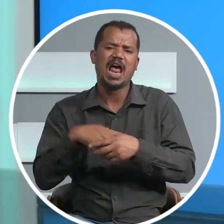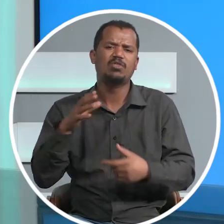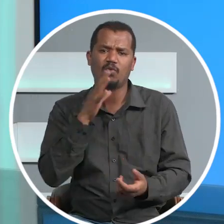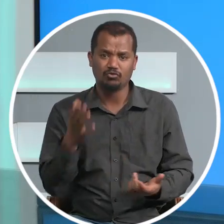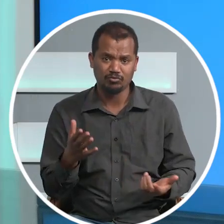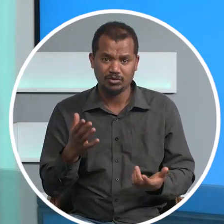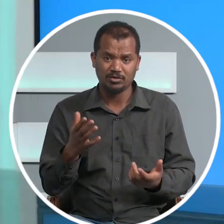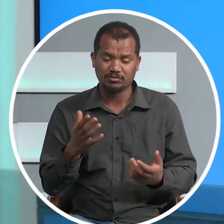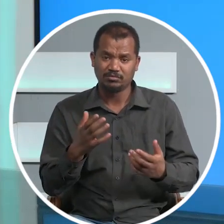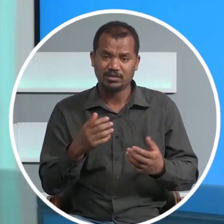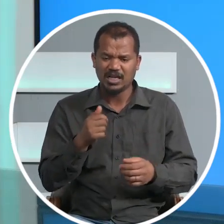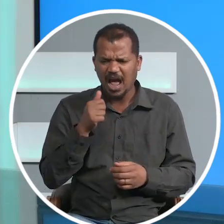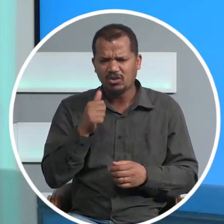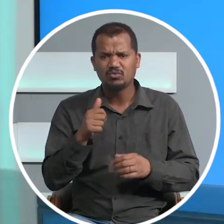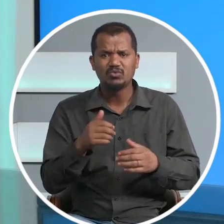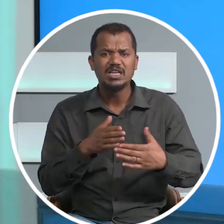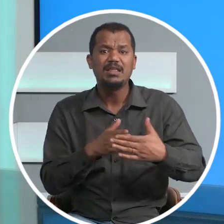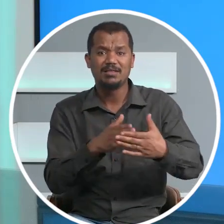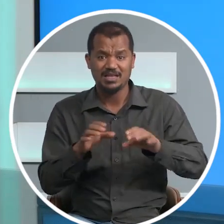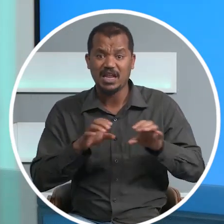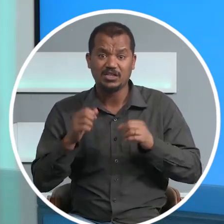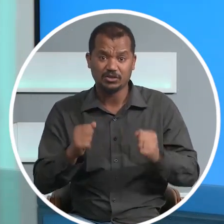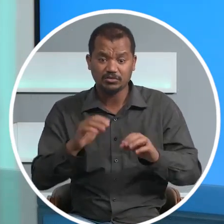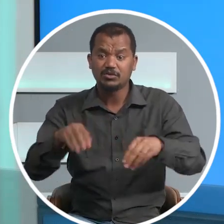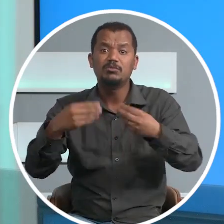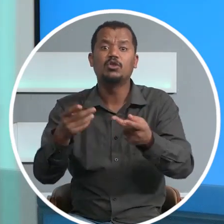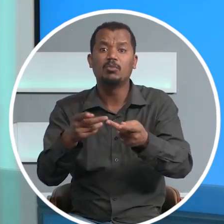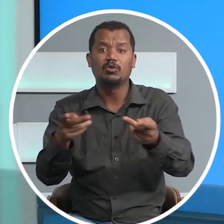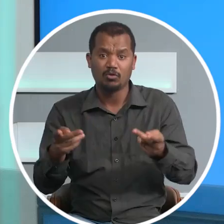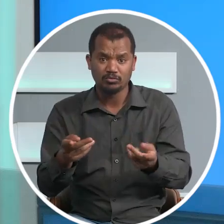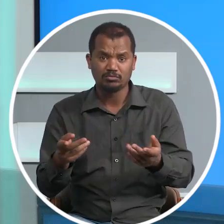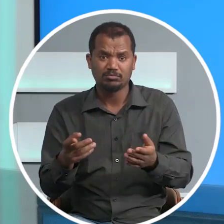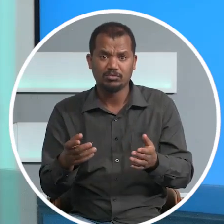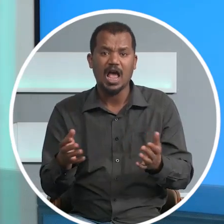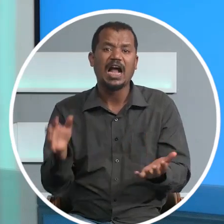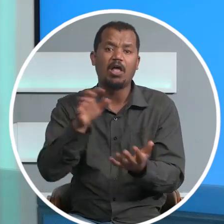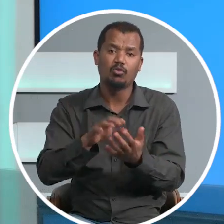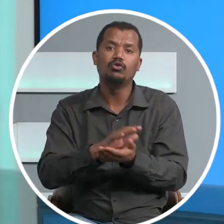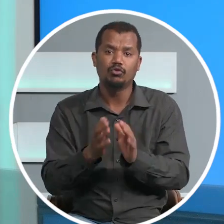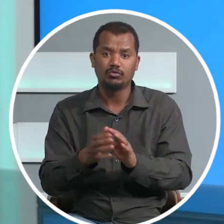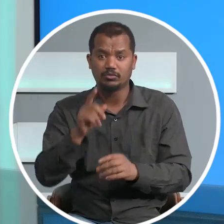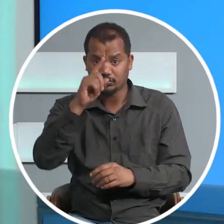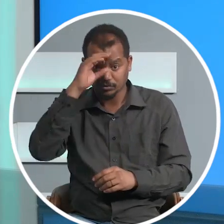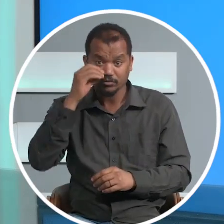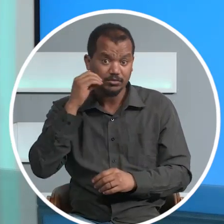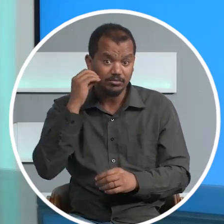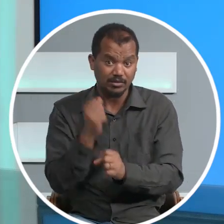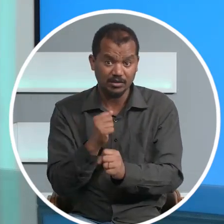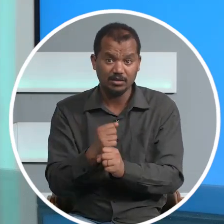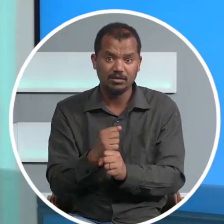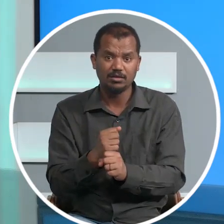گاتو بچو مگر نه تو ملیمی تارگشال راسو میشه توت بتوان چرا ساختو اینکلوسیون دیونو اند سو بیش